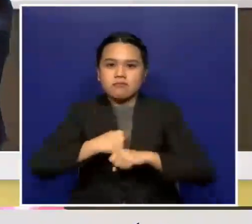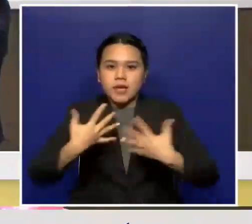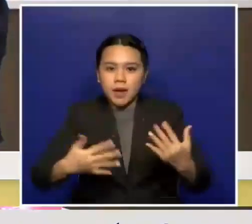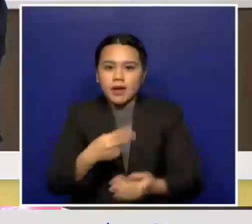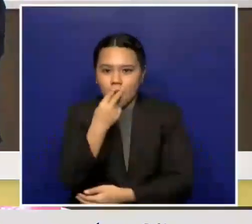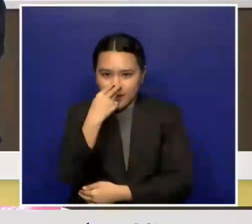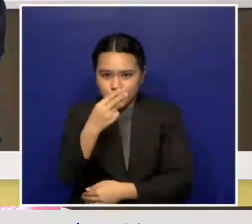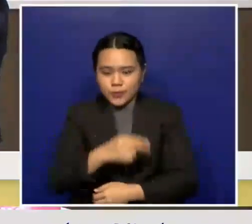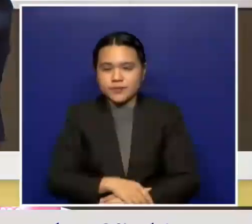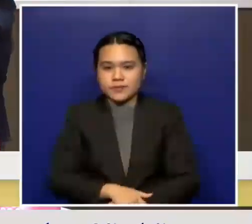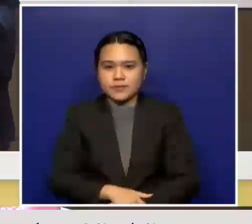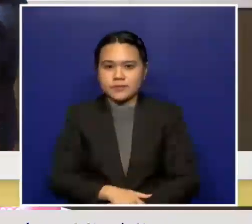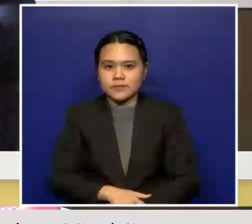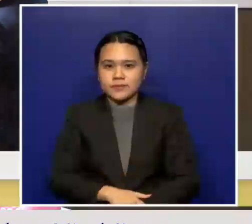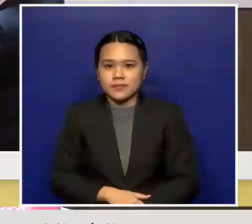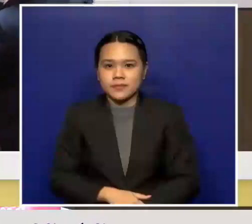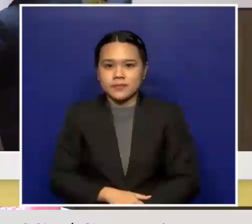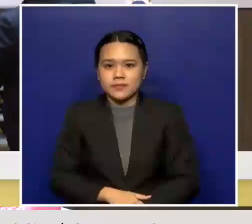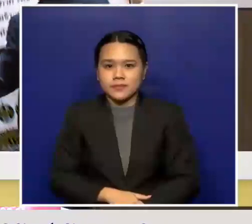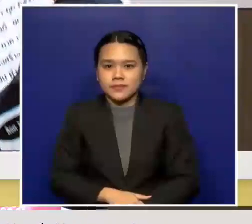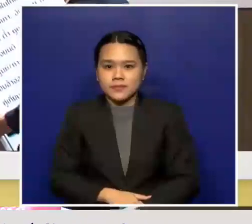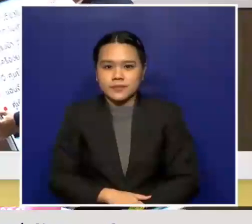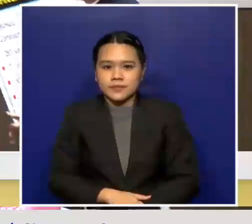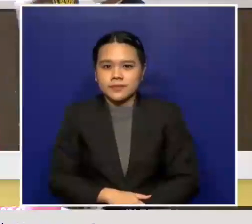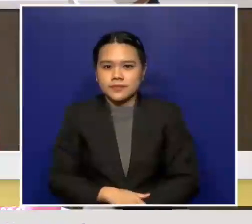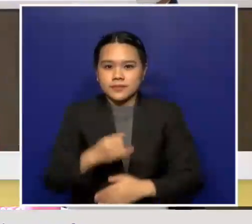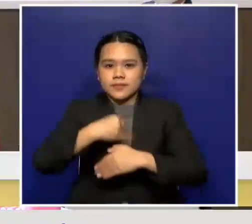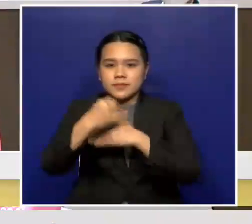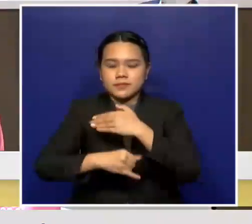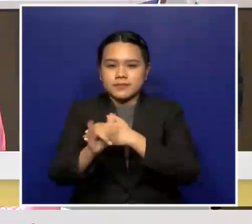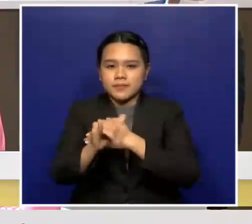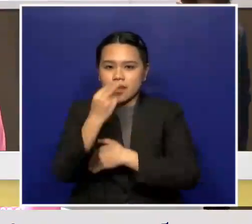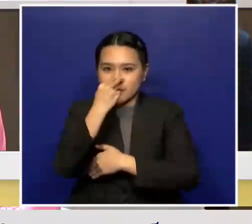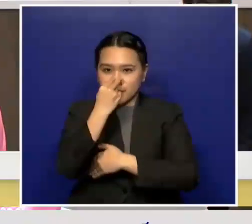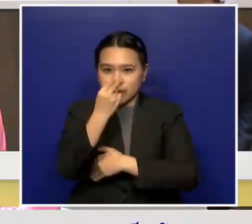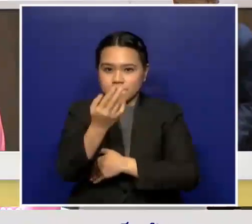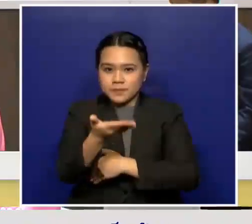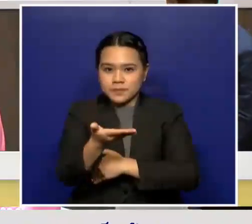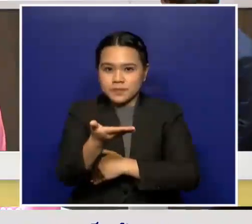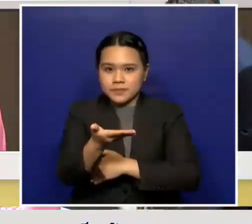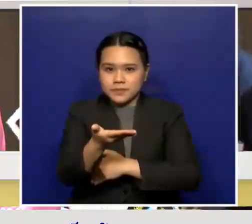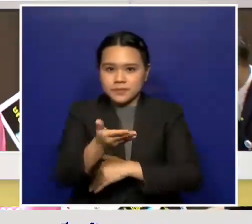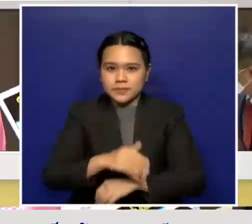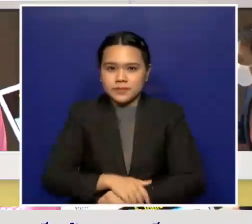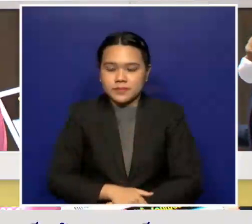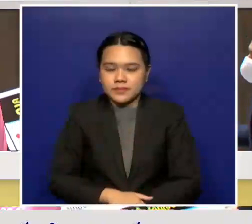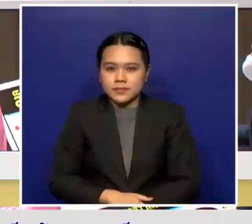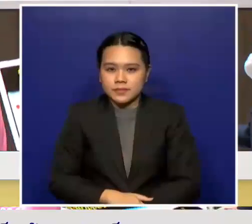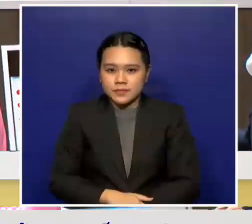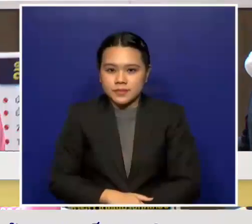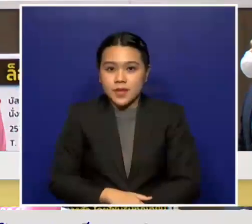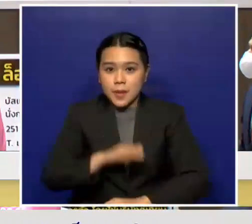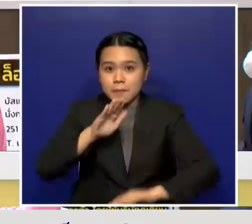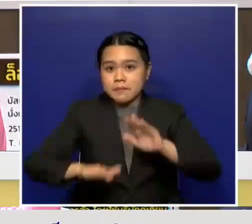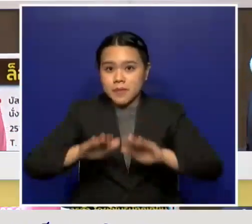นะครับเดี๋ยวชาร์ตแรกก่อนชาร์ตแรกก่อนชาร์ตแรกยังไม่จบดูนะครับคู่เทียบเห็นไหม